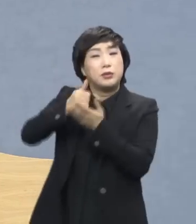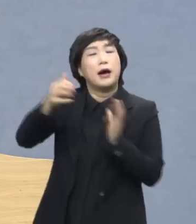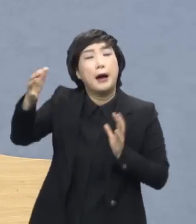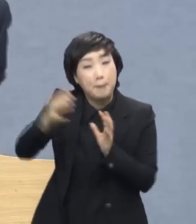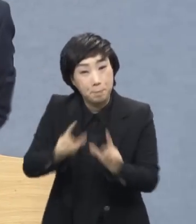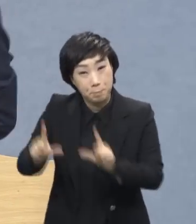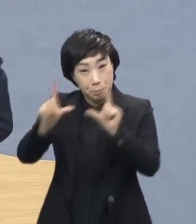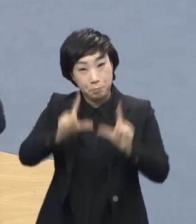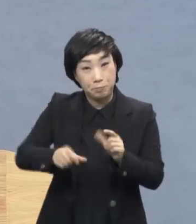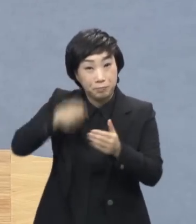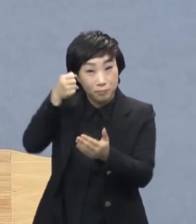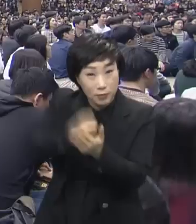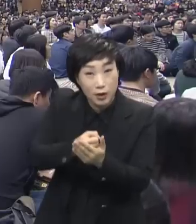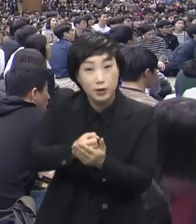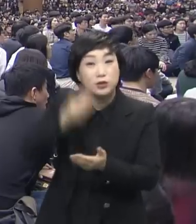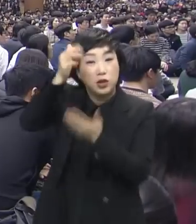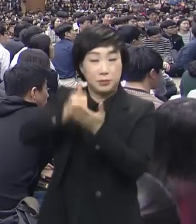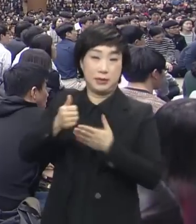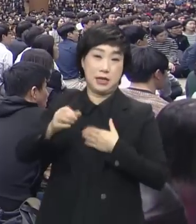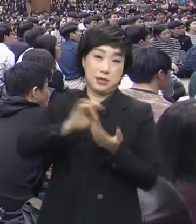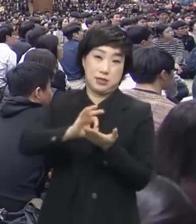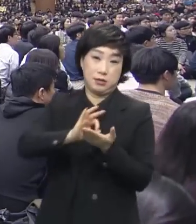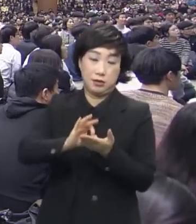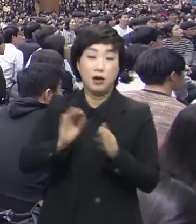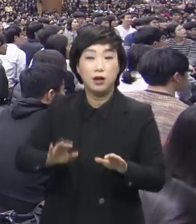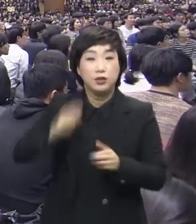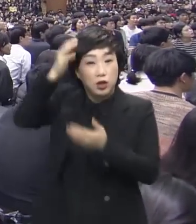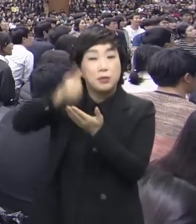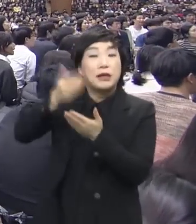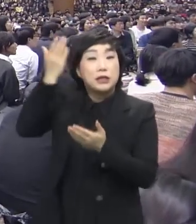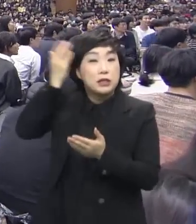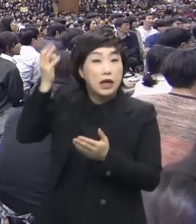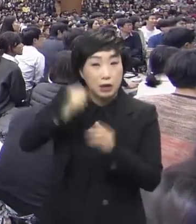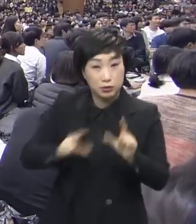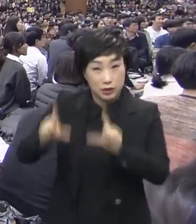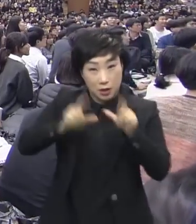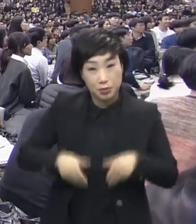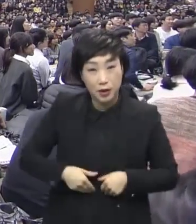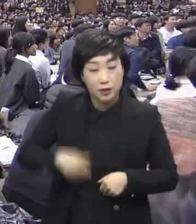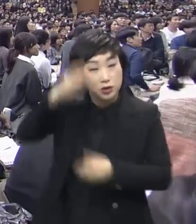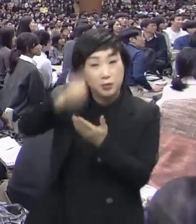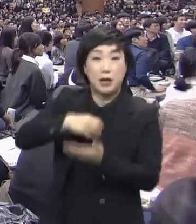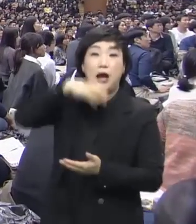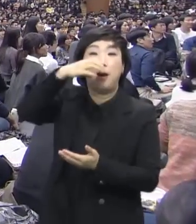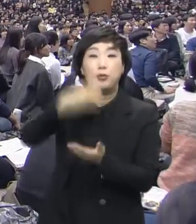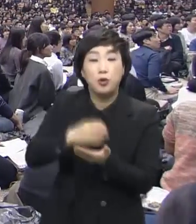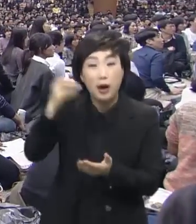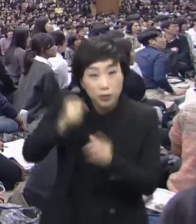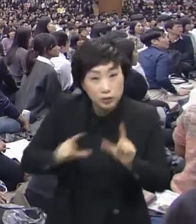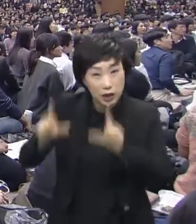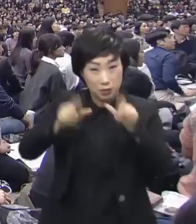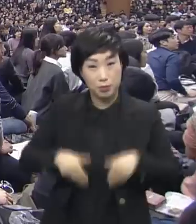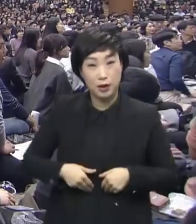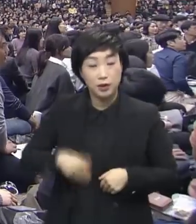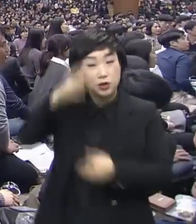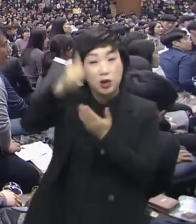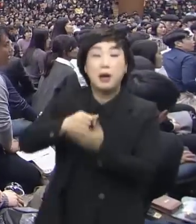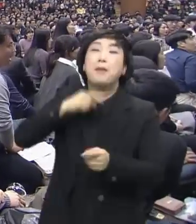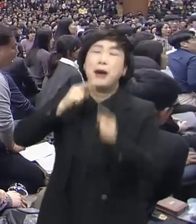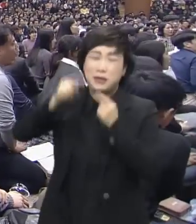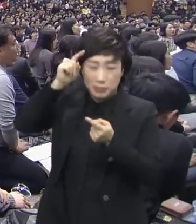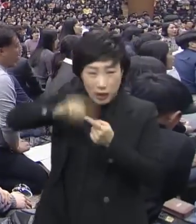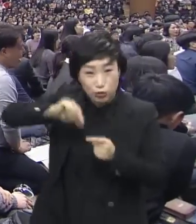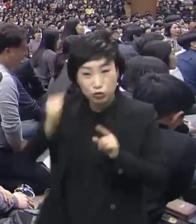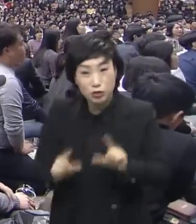살리라. 사용당하리라. 그의 지식으로 살리라. 그의 감동으로 살리라. 그의 말씀대로